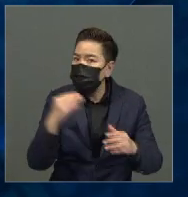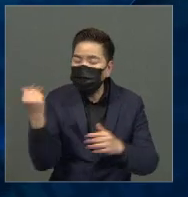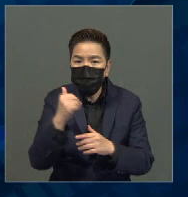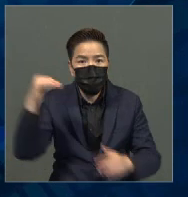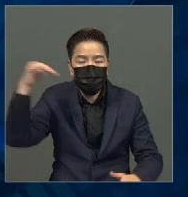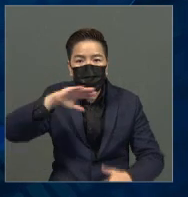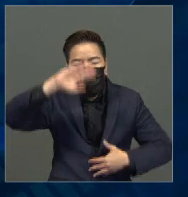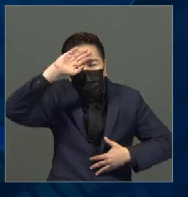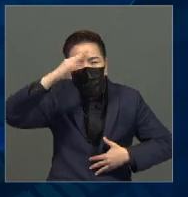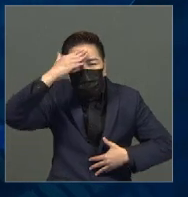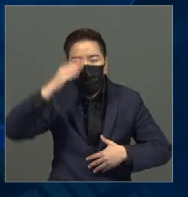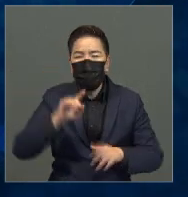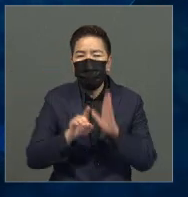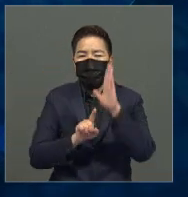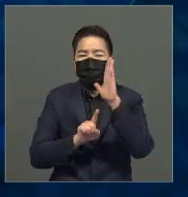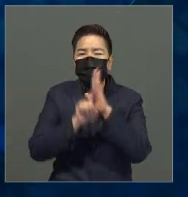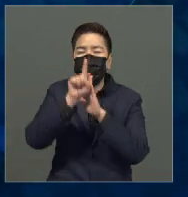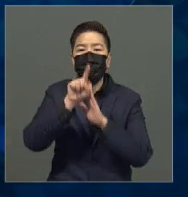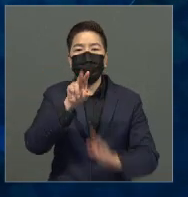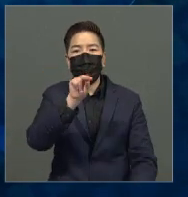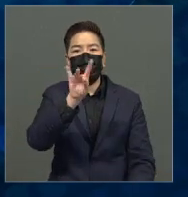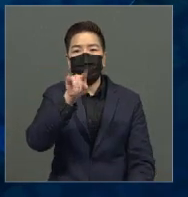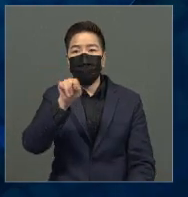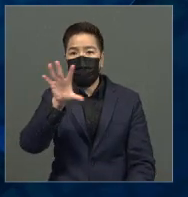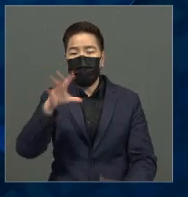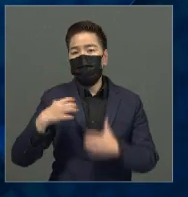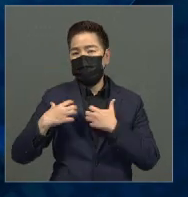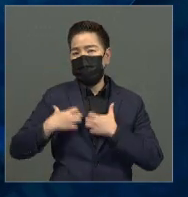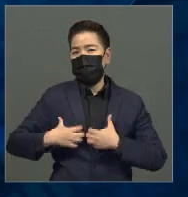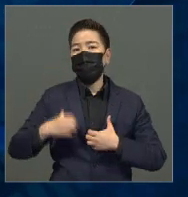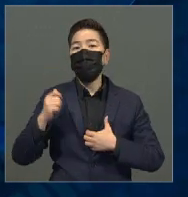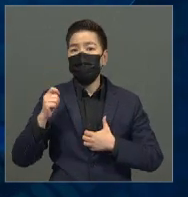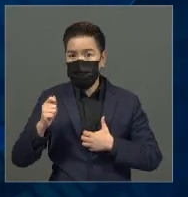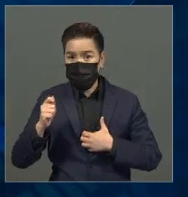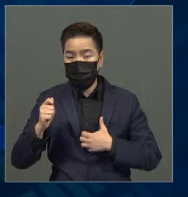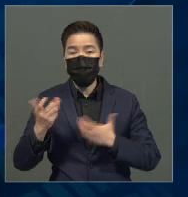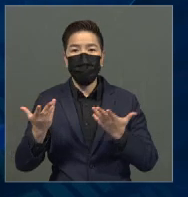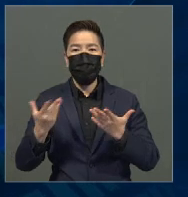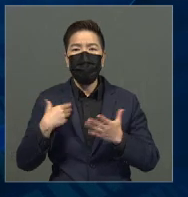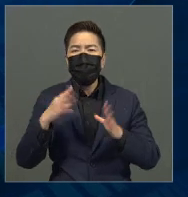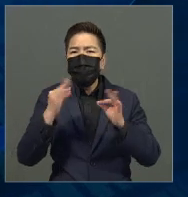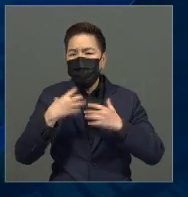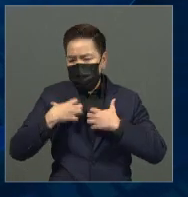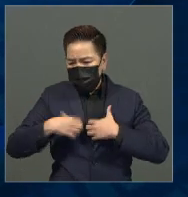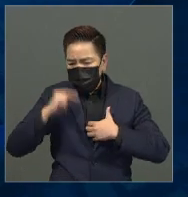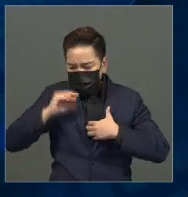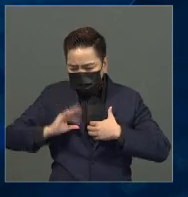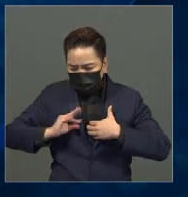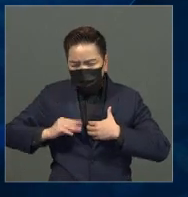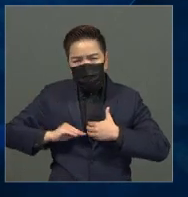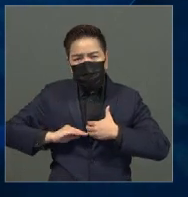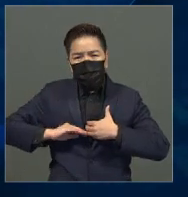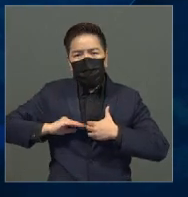มีไข้สูง 38.5องศาปอดอักเสบมีของเหลวในปอดนะคะแล้วก็